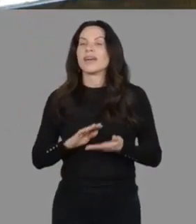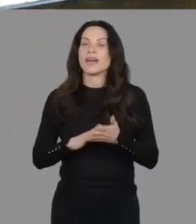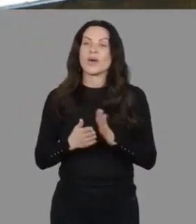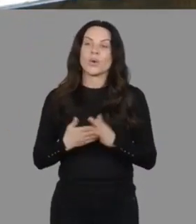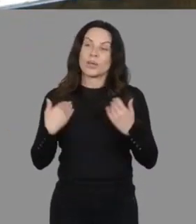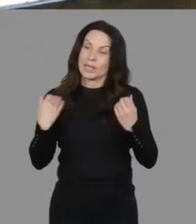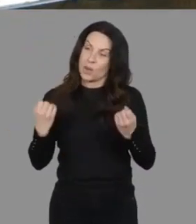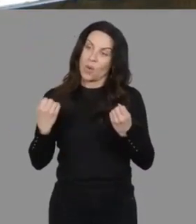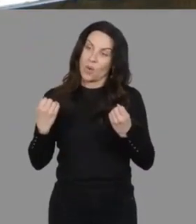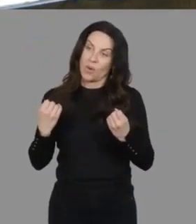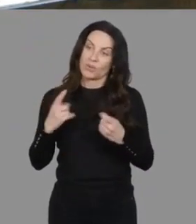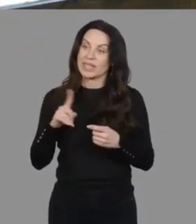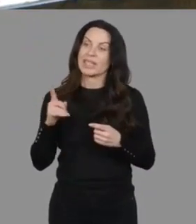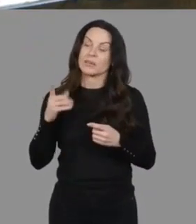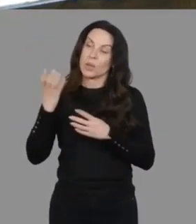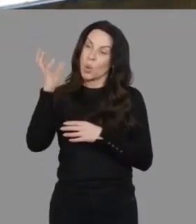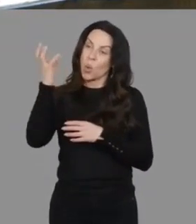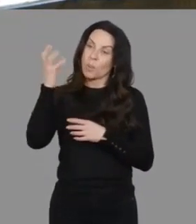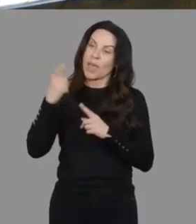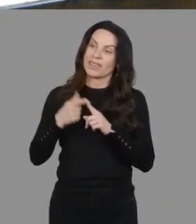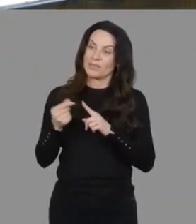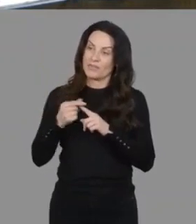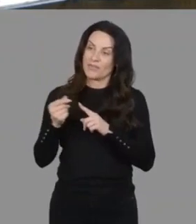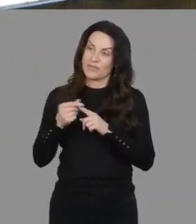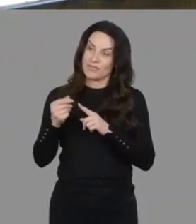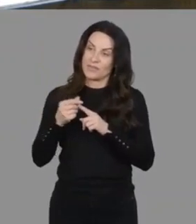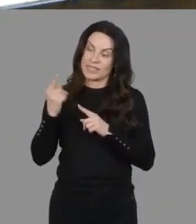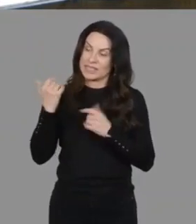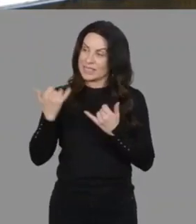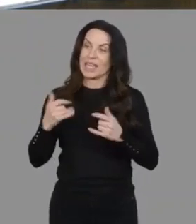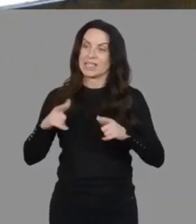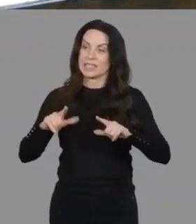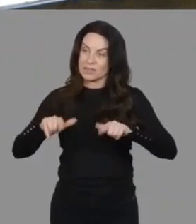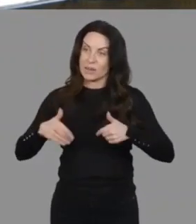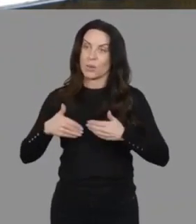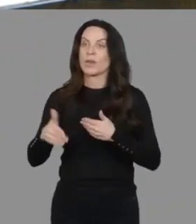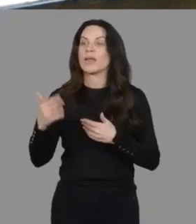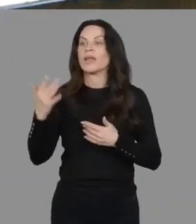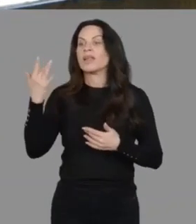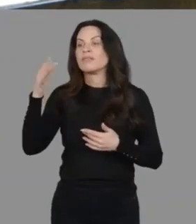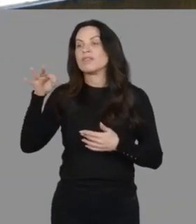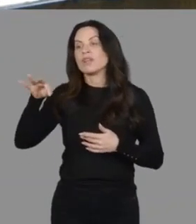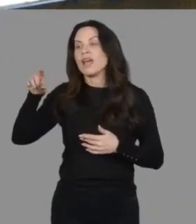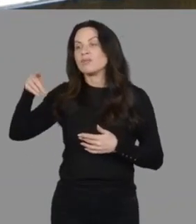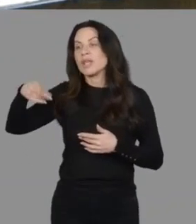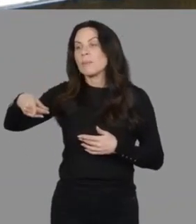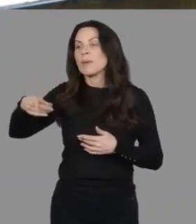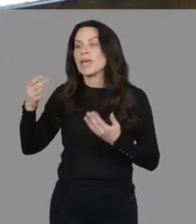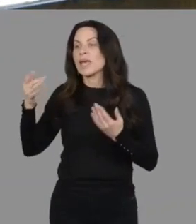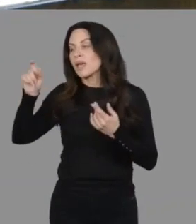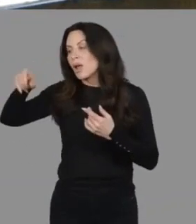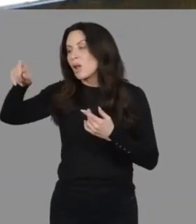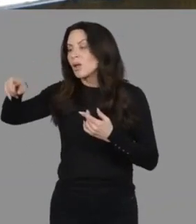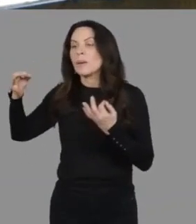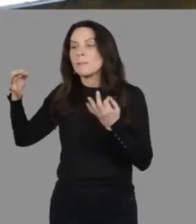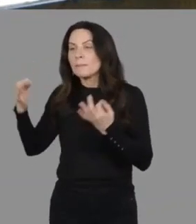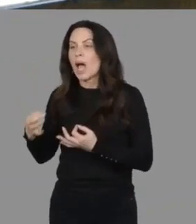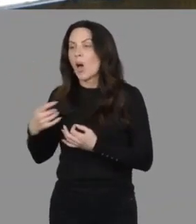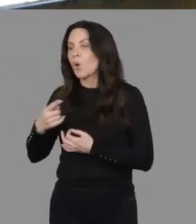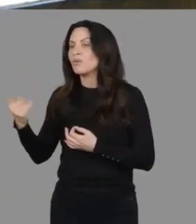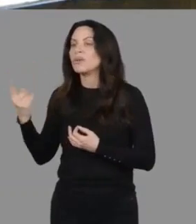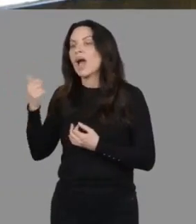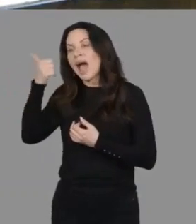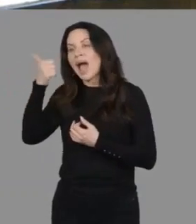an mit Glühbirnenwitzen, weil das ist nämlich schon ein eigenes Genre. Wie viel FDPler bräuchte man, um eine Glühbirne auszubauen?